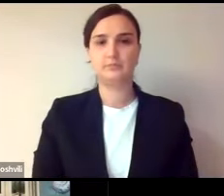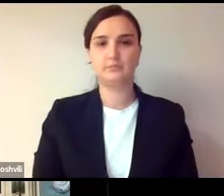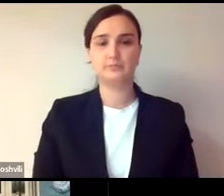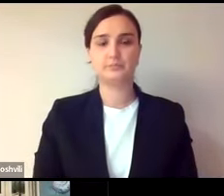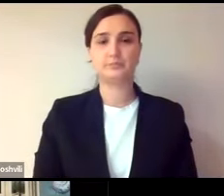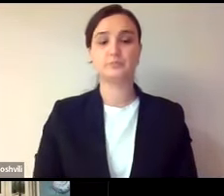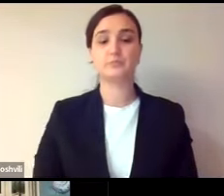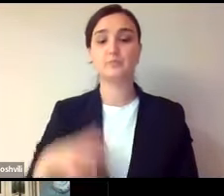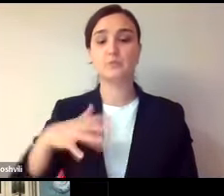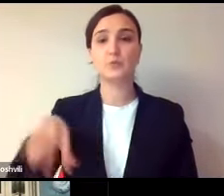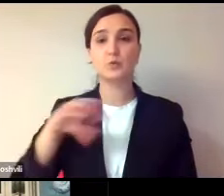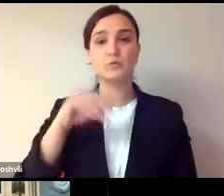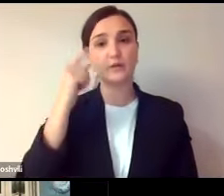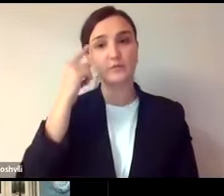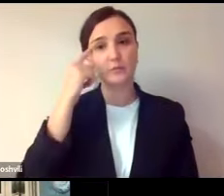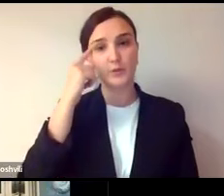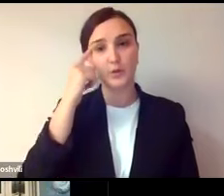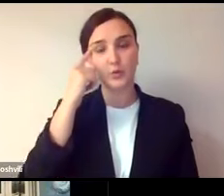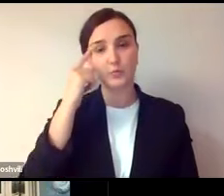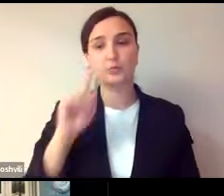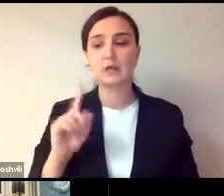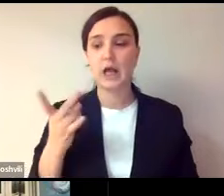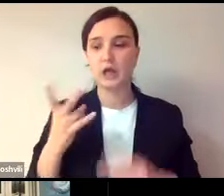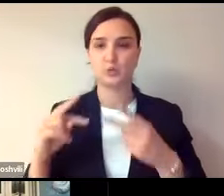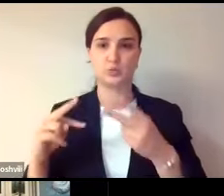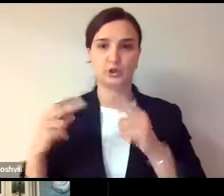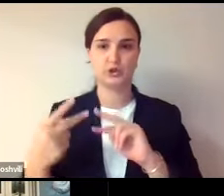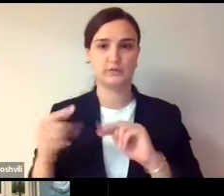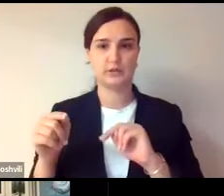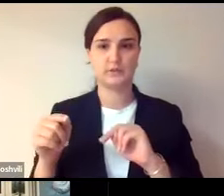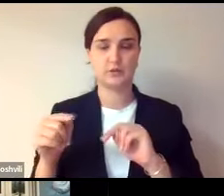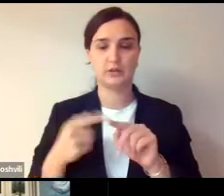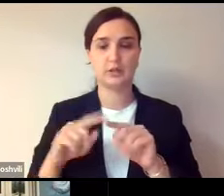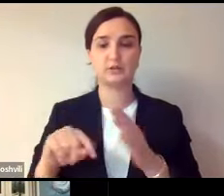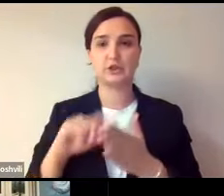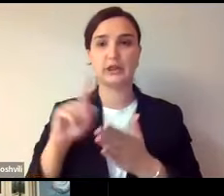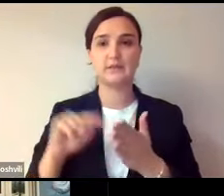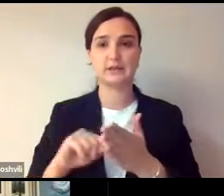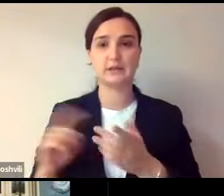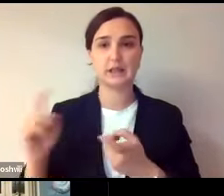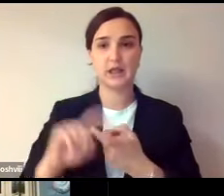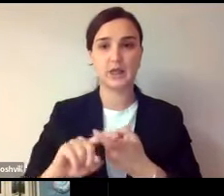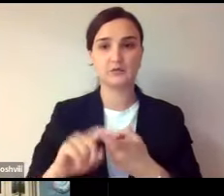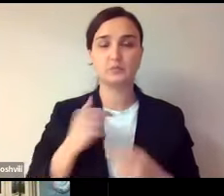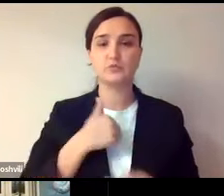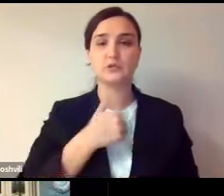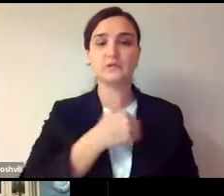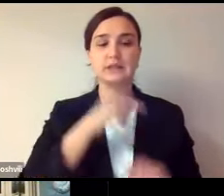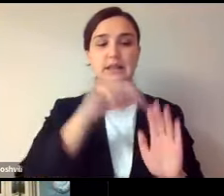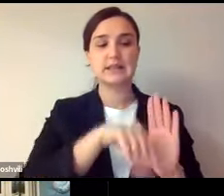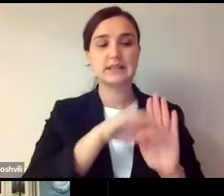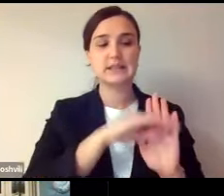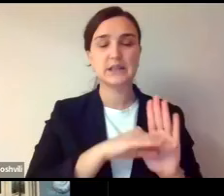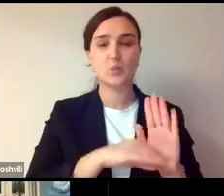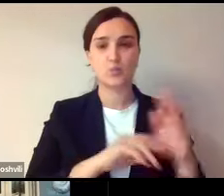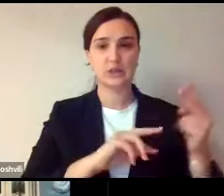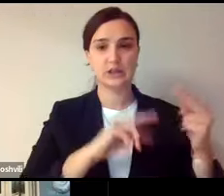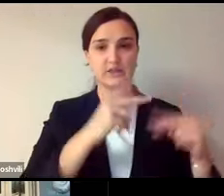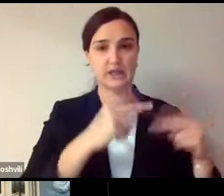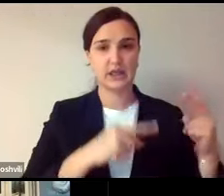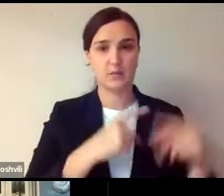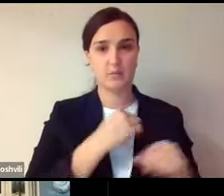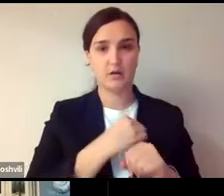რომ რაღაც არის შესაძლებელი ამ კითხვასთან დაკავშირებით და ჩვენ უნდა რომ სისტემური ცვლილება გავაკეთოთ და